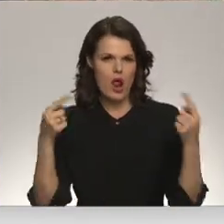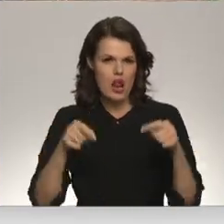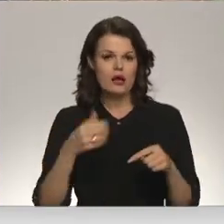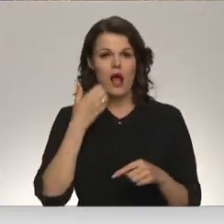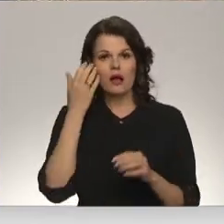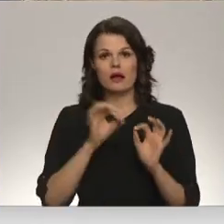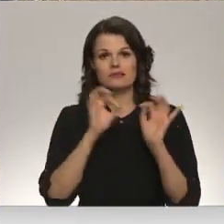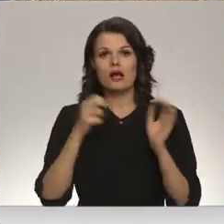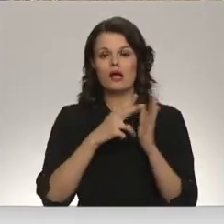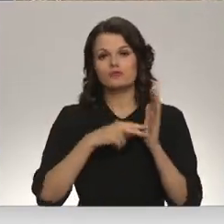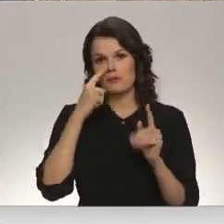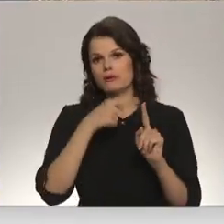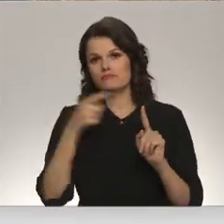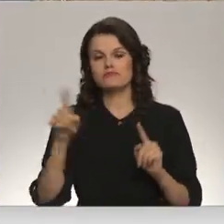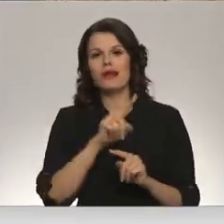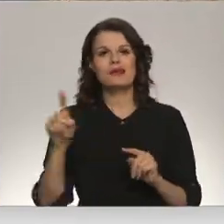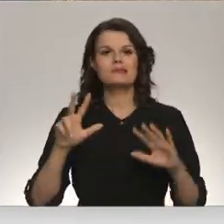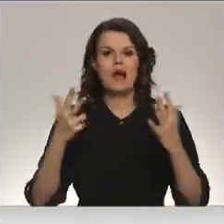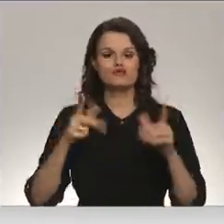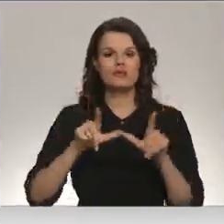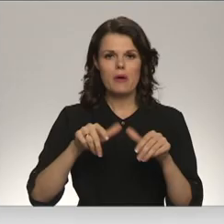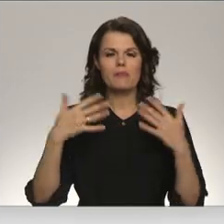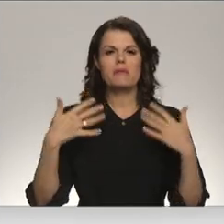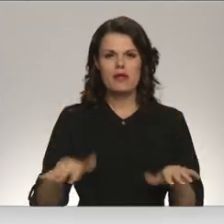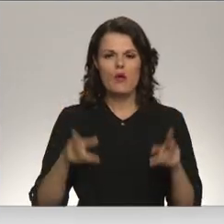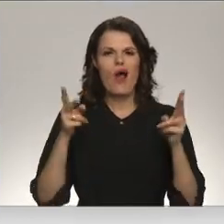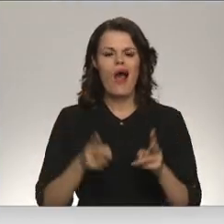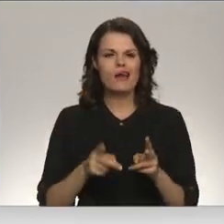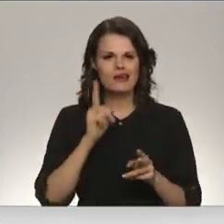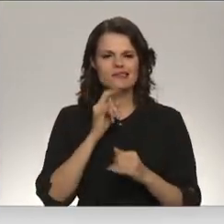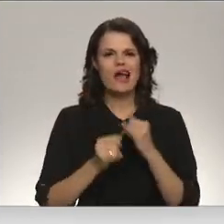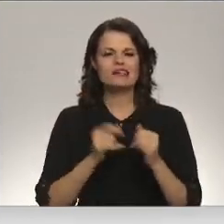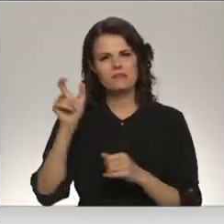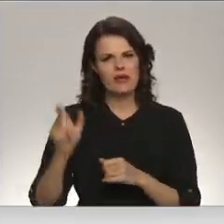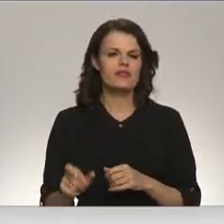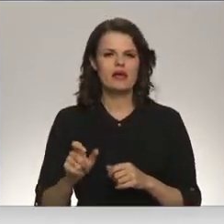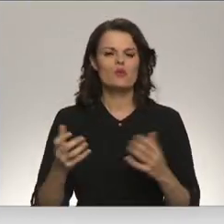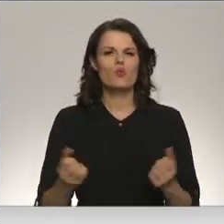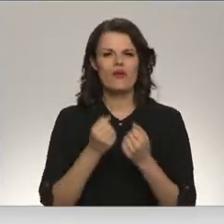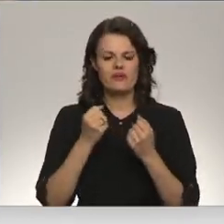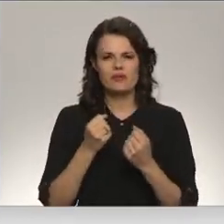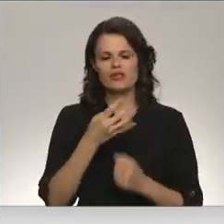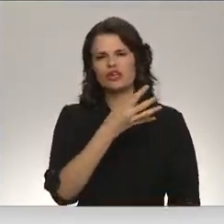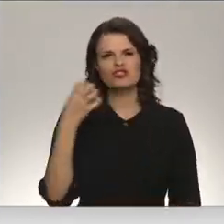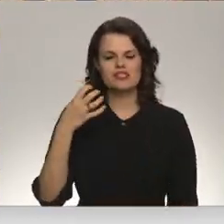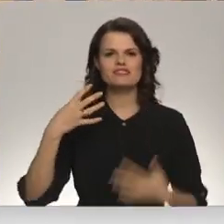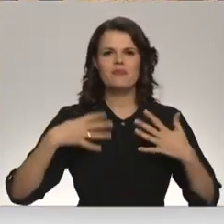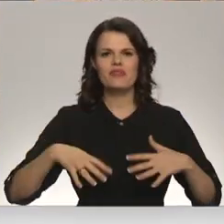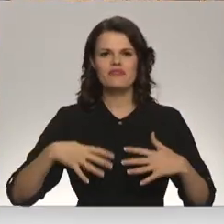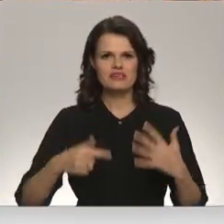līdz 8. aprīlim, tātad nepilnu mēnešu laikā, ārkārtas aizbildnība nodibināta 497